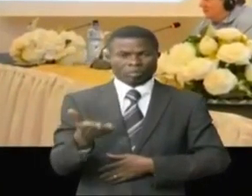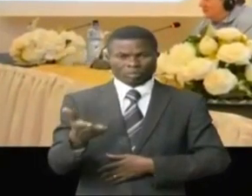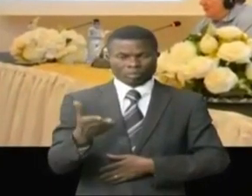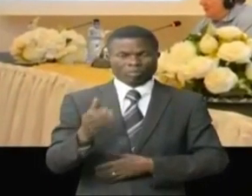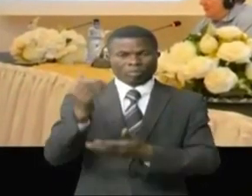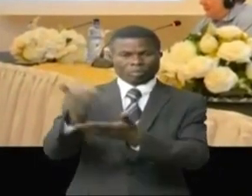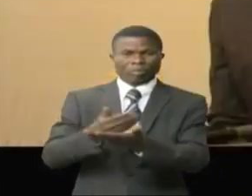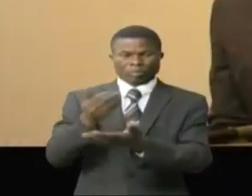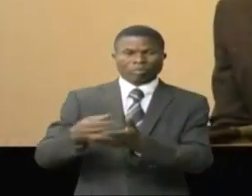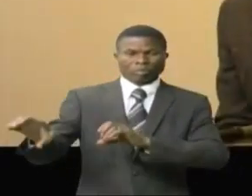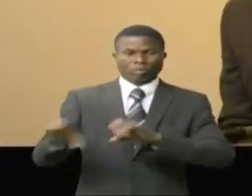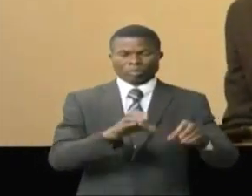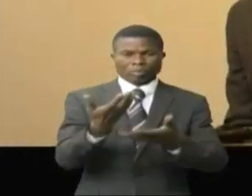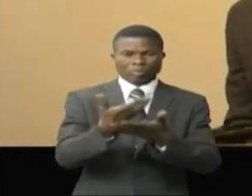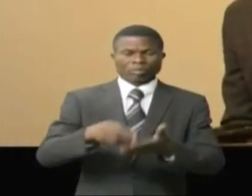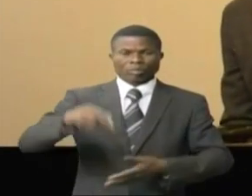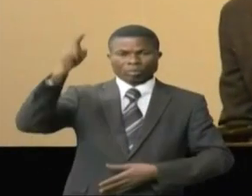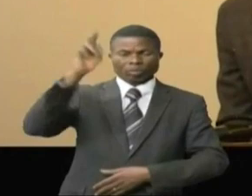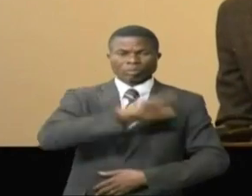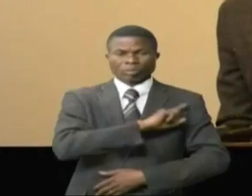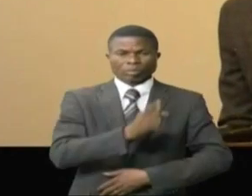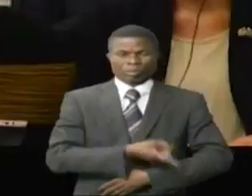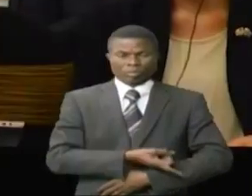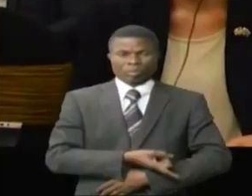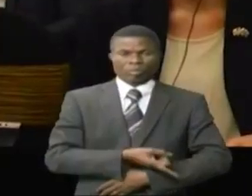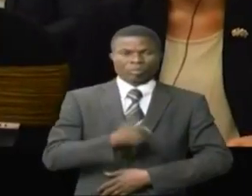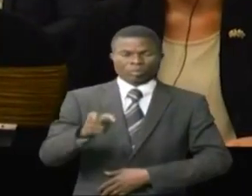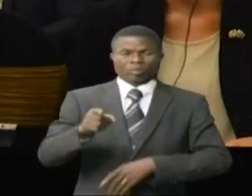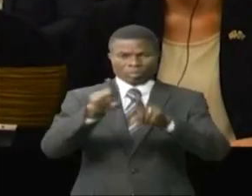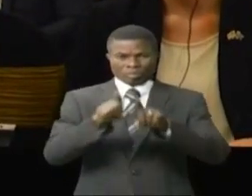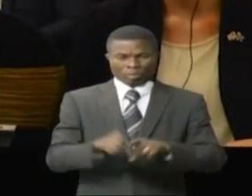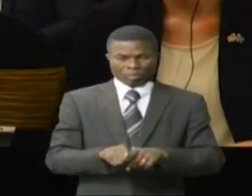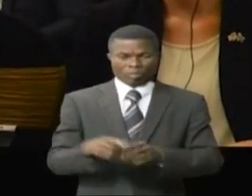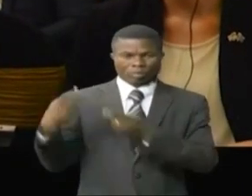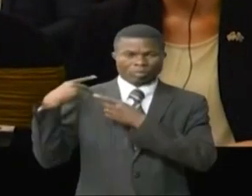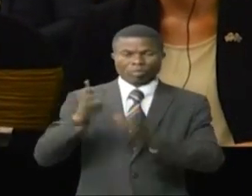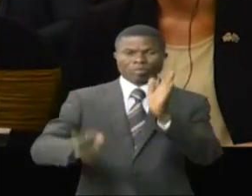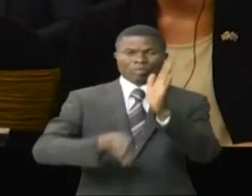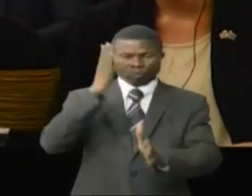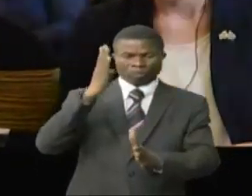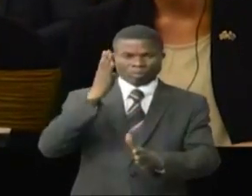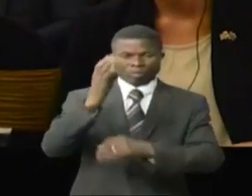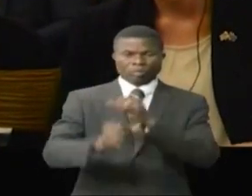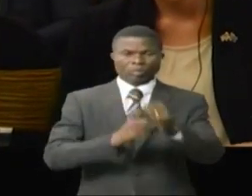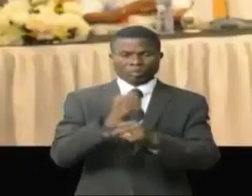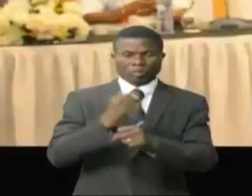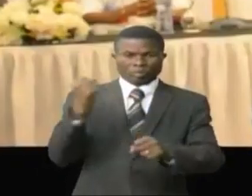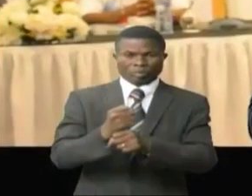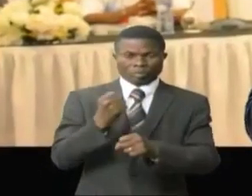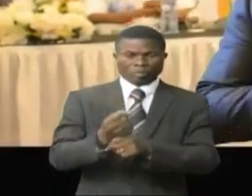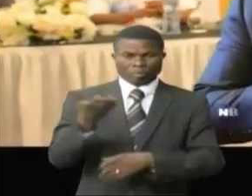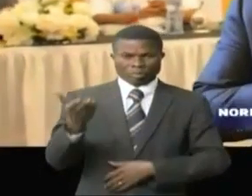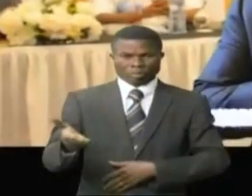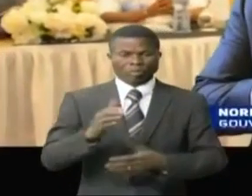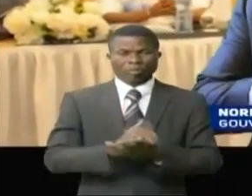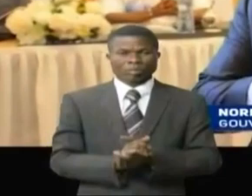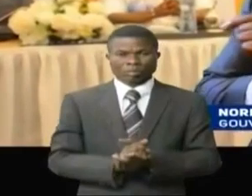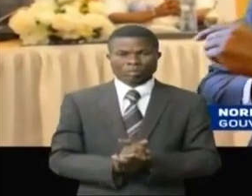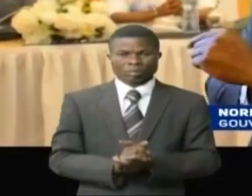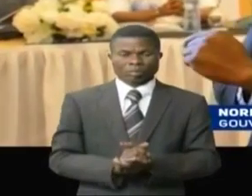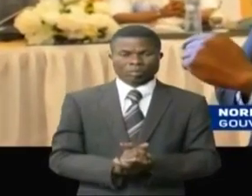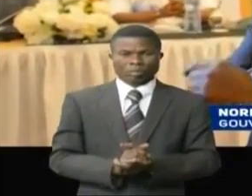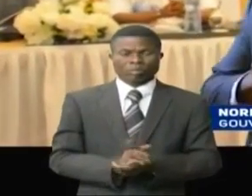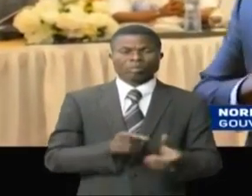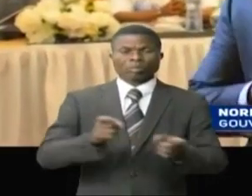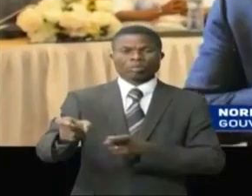exploite ses activités dans la partie nord-est de la République démocratique du Congo, et ce depuis 14 ans. Si ma province arrive à être